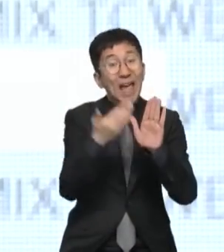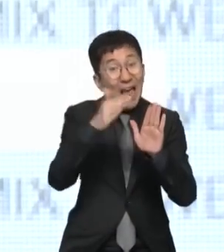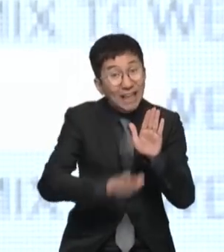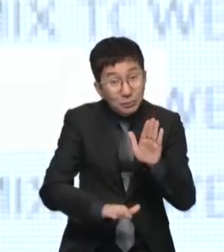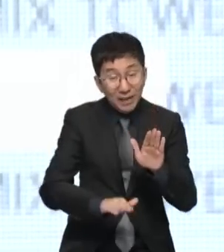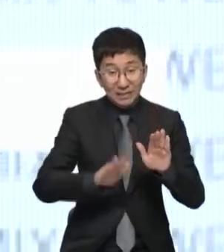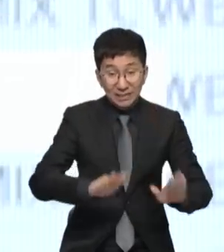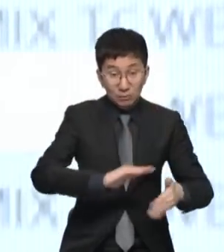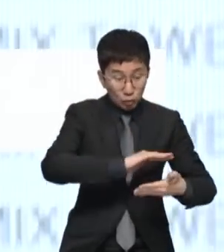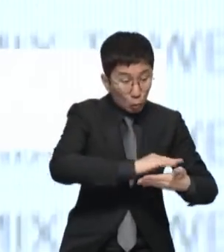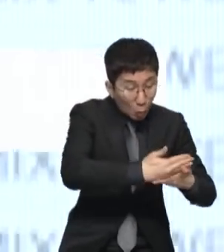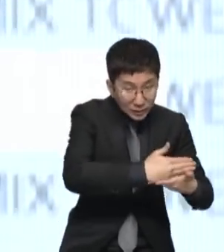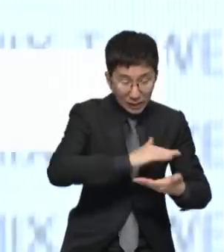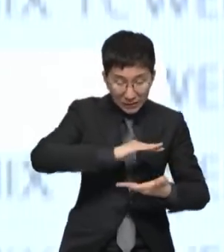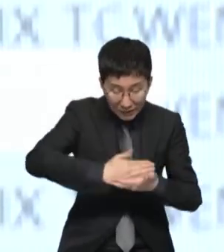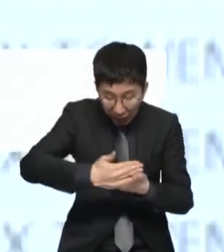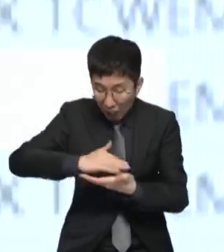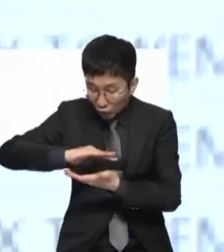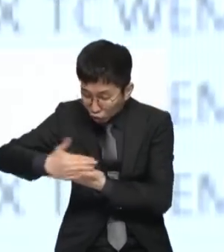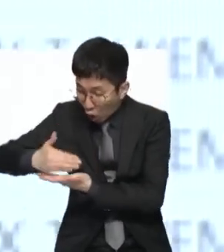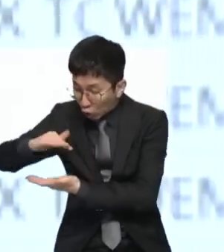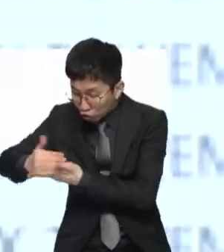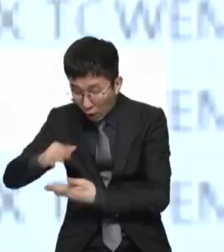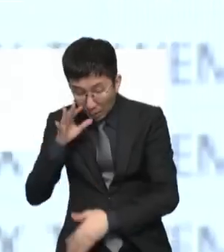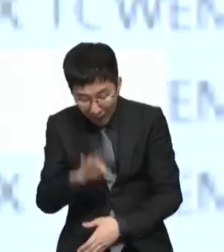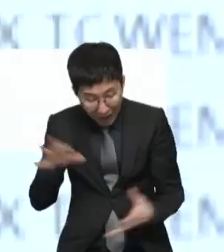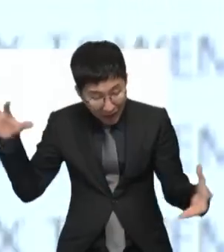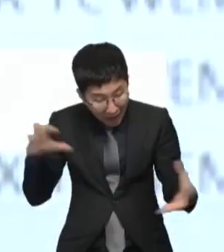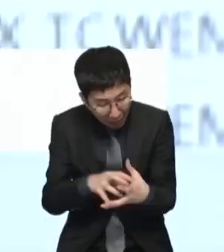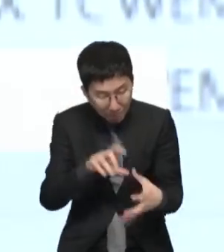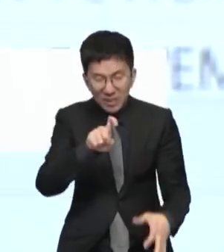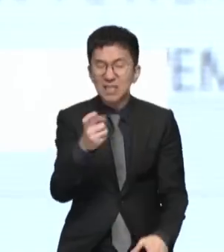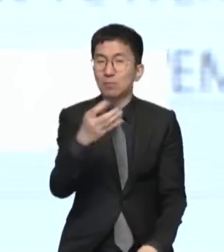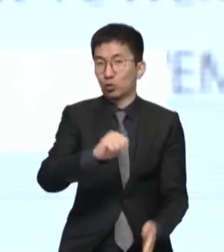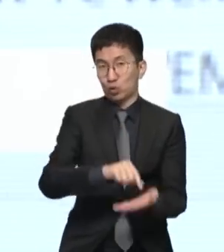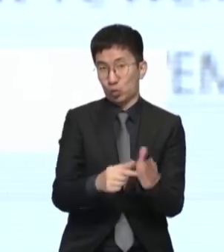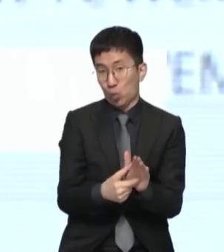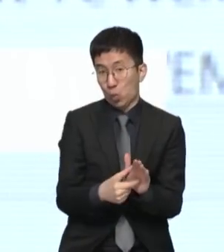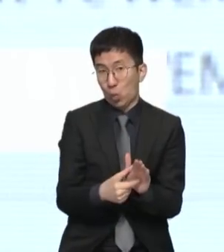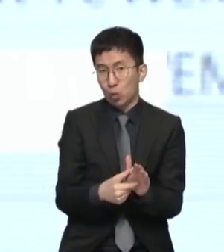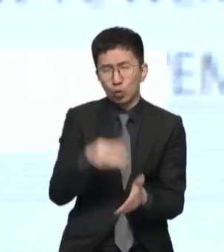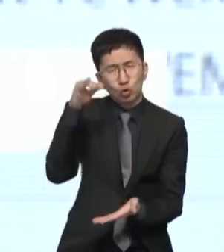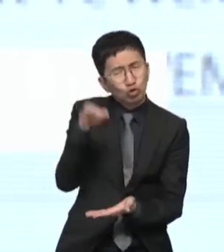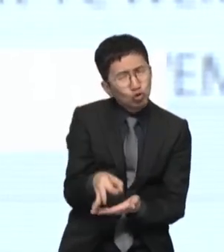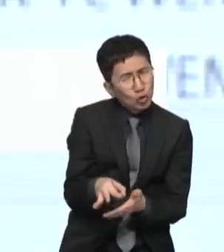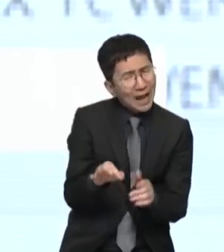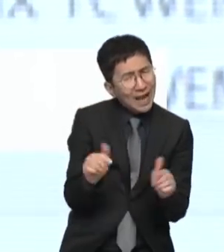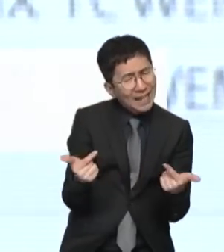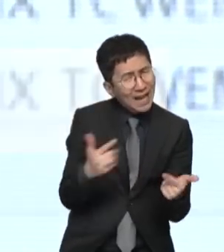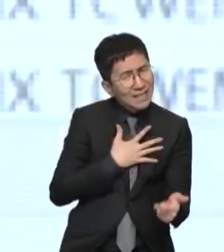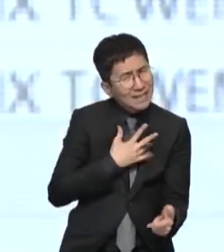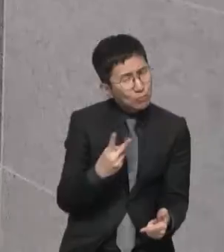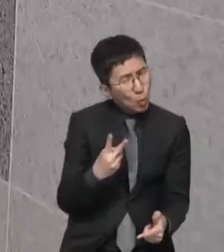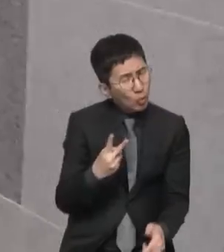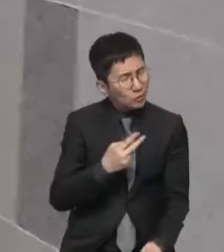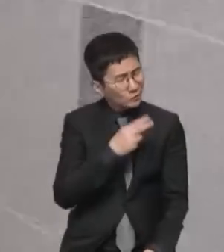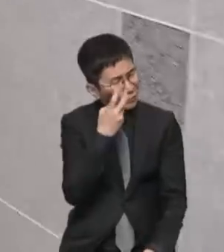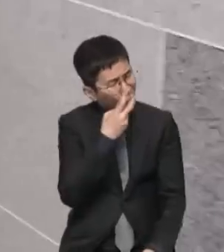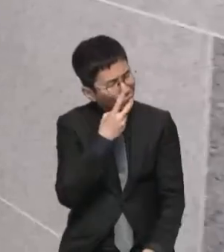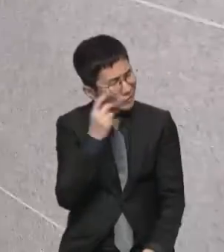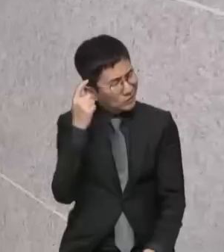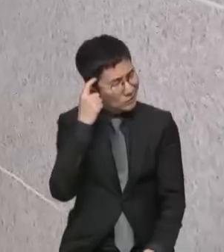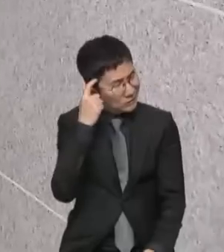있는 가상화폐를 모두 더하면 실제 10억 원 규모이며 의도적으로 금액을 줄인 것 아니냐는 의혹도 제기되고 있습니다.